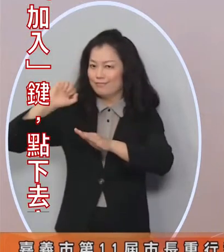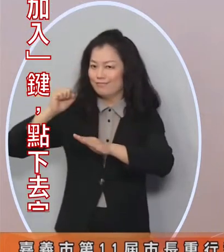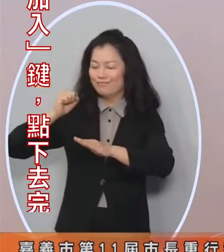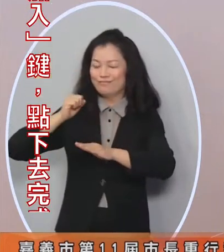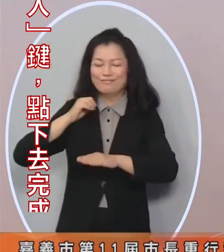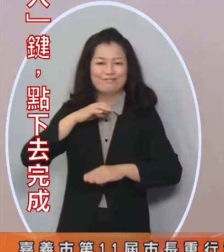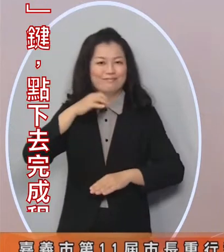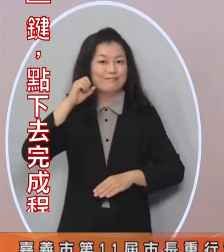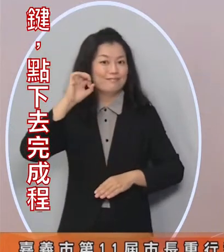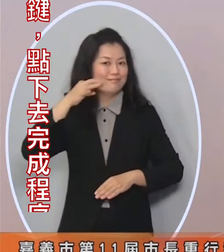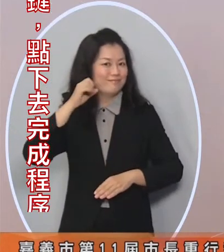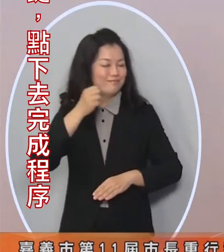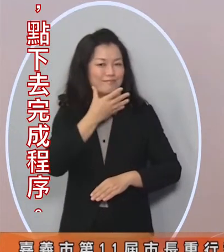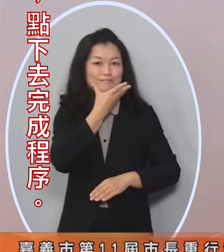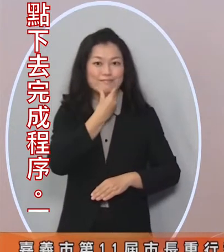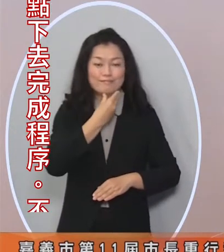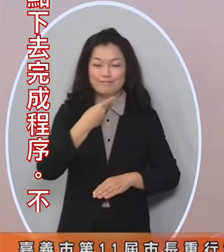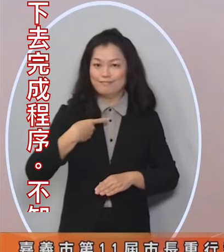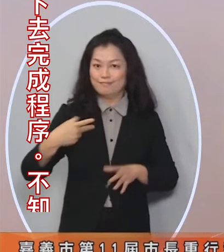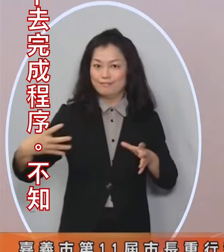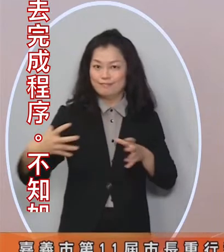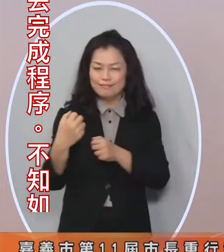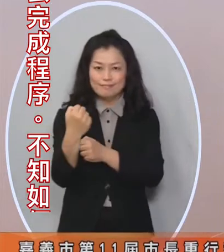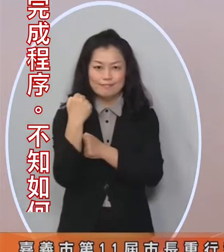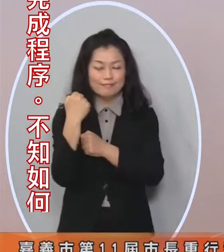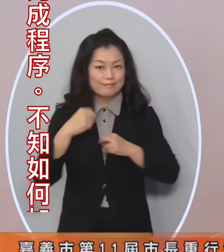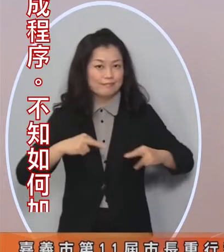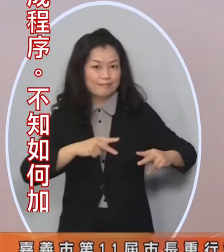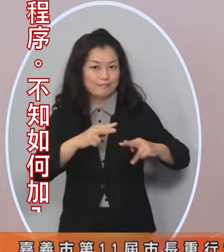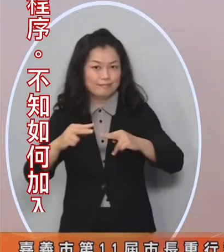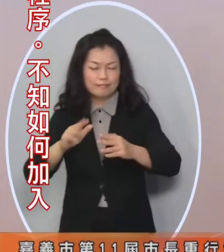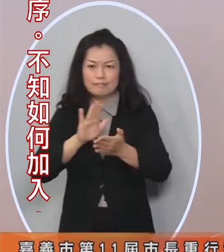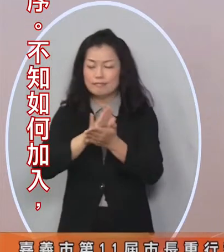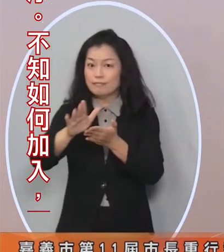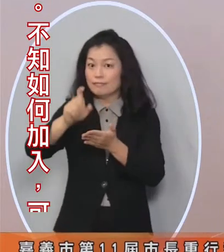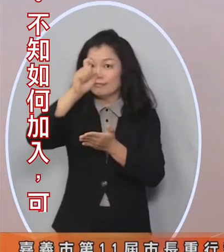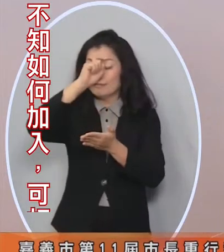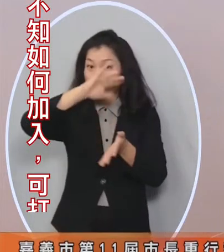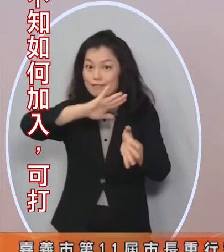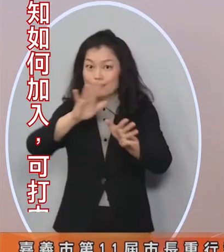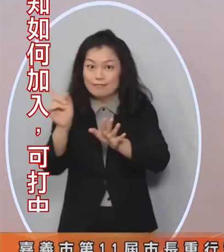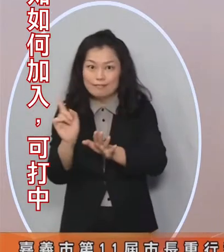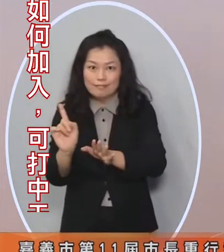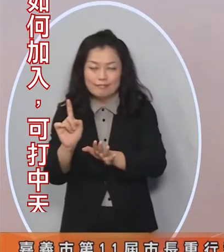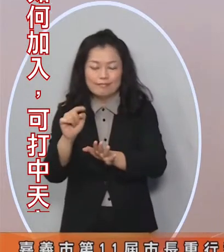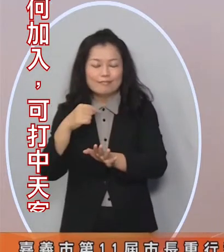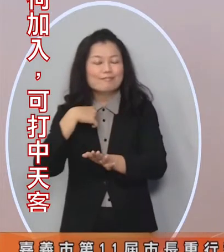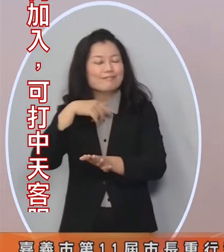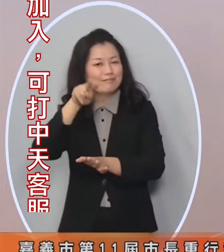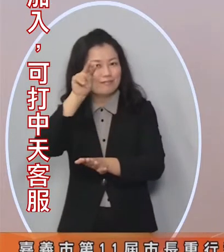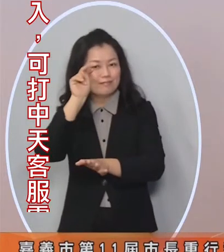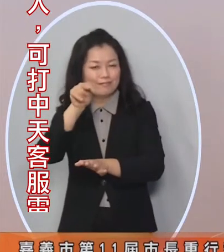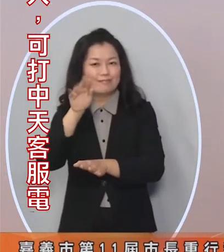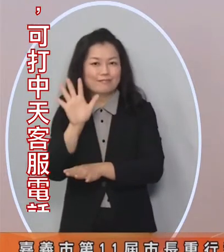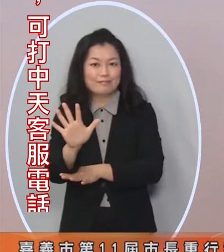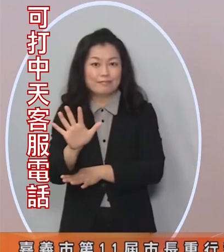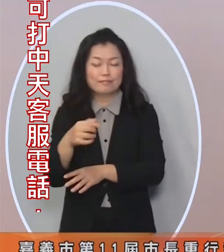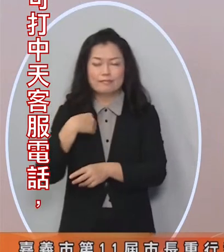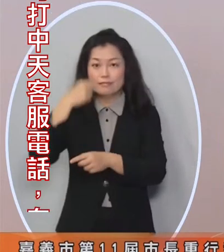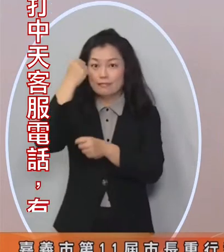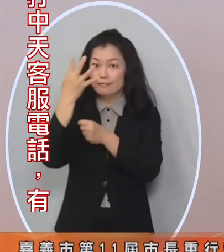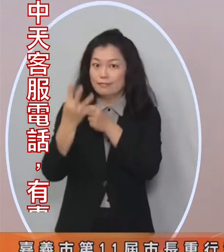己，在大家做伙打拼当中，能看到咱的未来。 其实四年前，我看